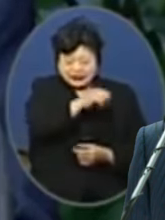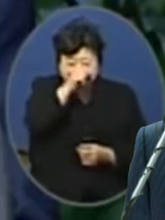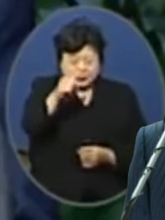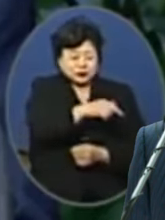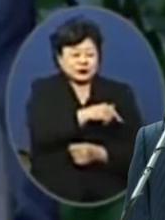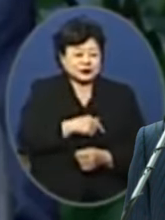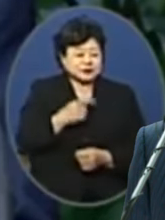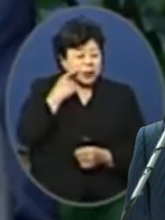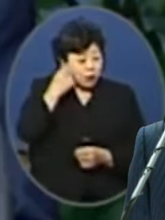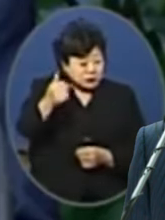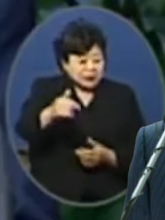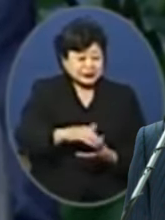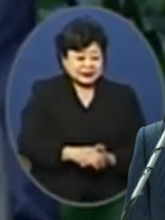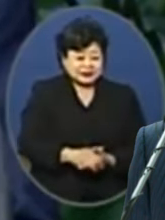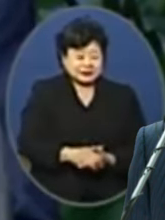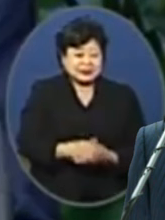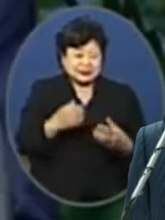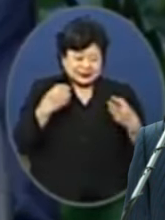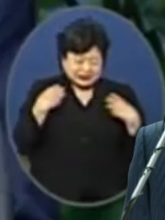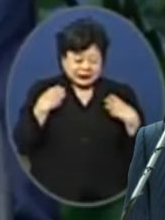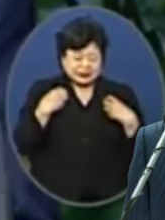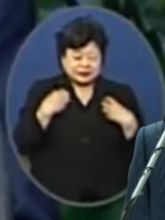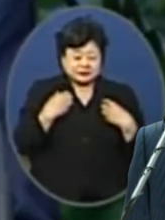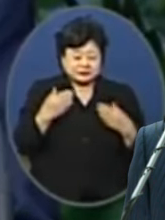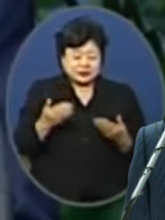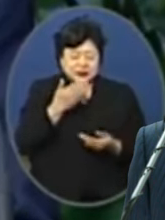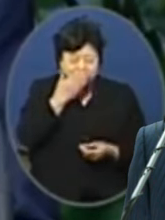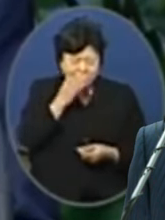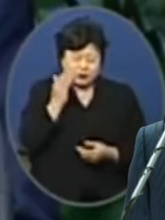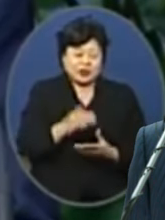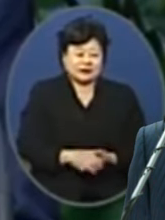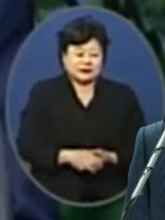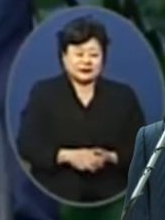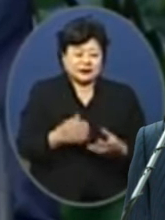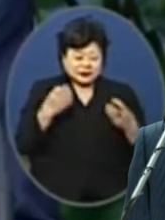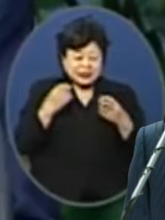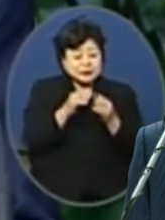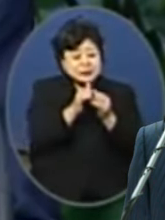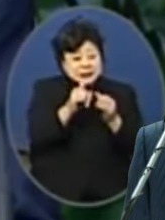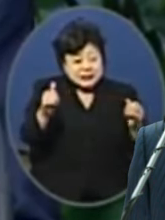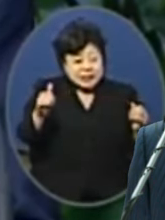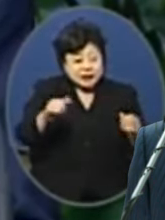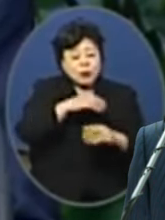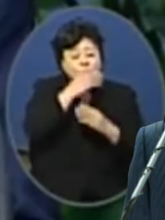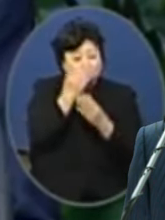집사도 목사도 책임을지고 일할 수 있게 된 것입니다 책임자는